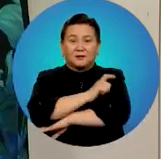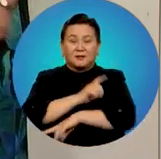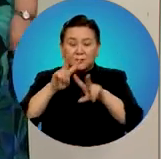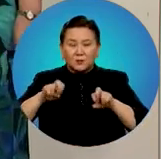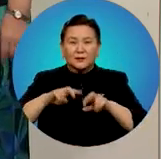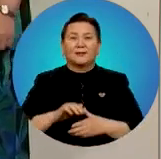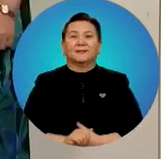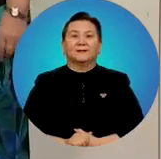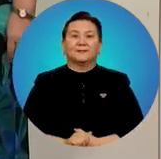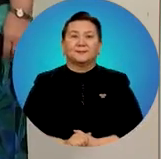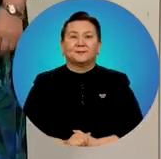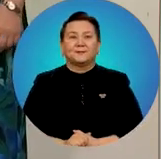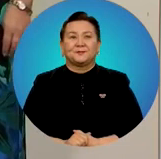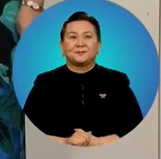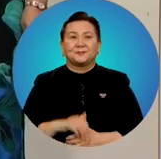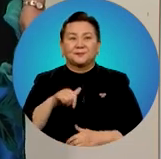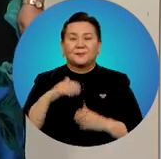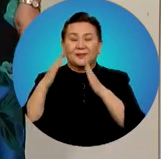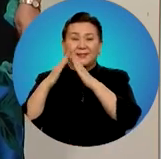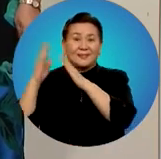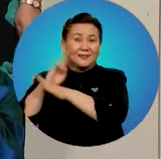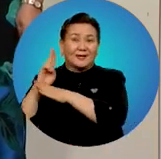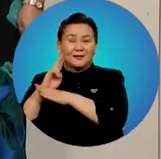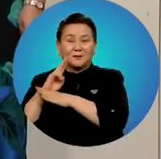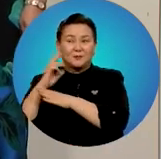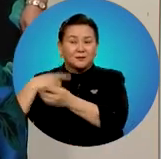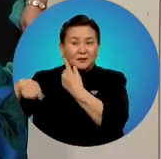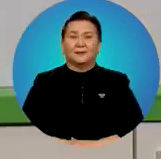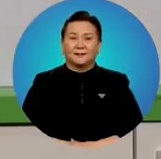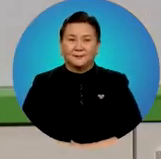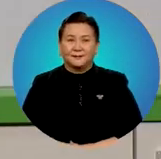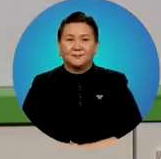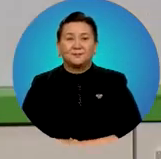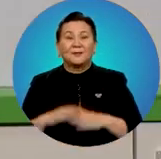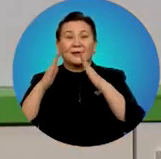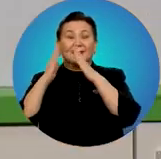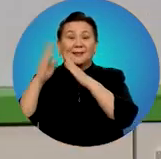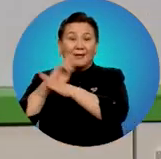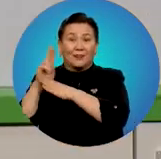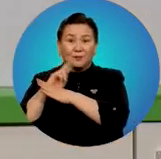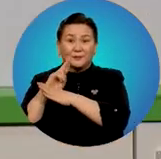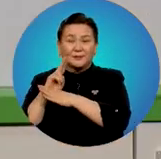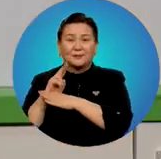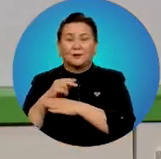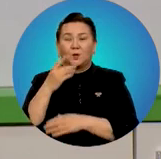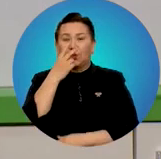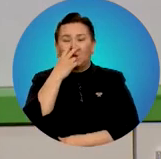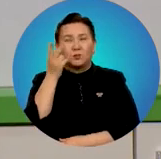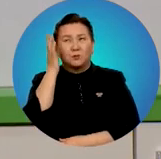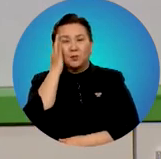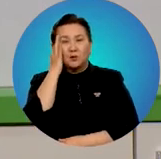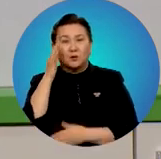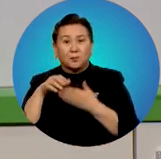судалцгаая. За ингээд гэрийн даалгавраа сэргээж давтын хүүхдүүдээ. За гэрийн даалгаварт үзэл бодол